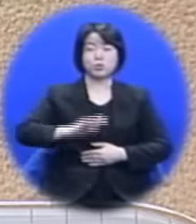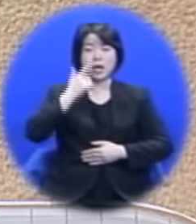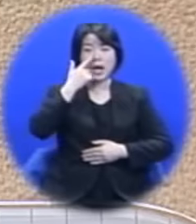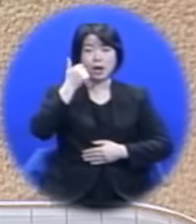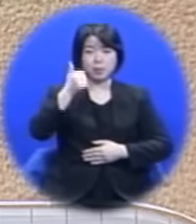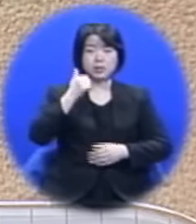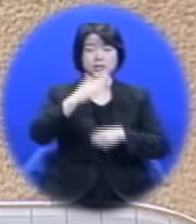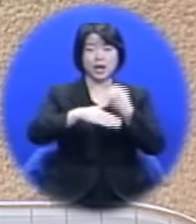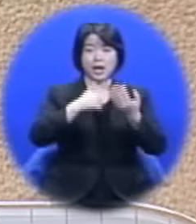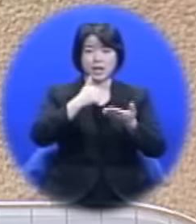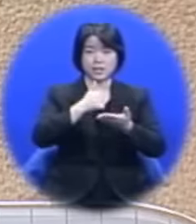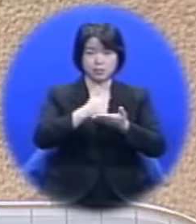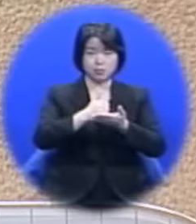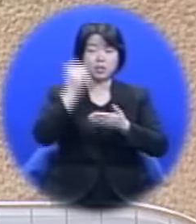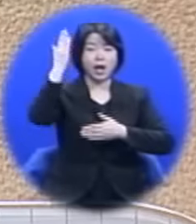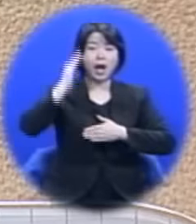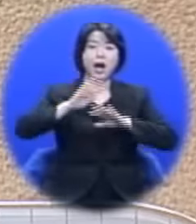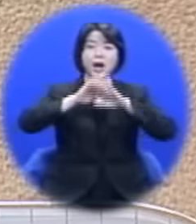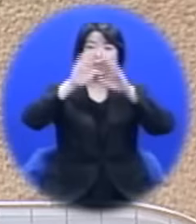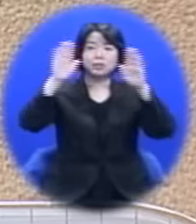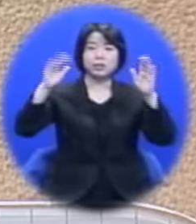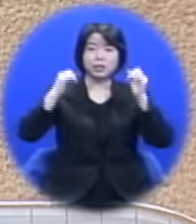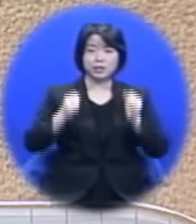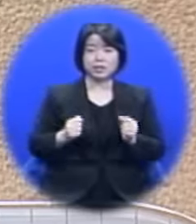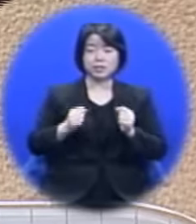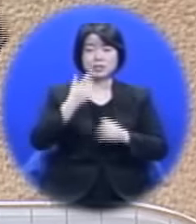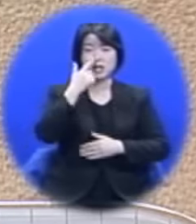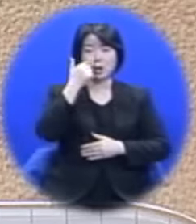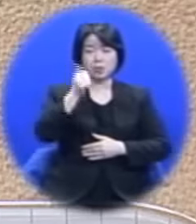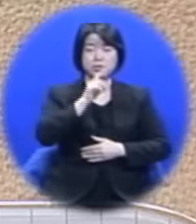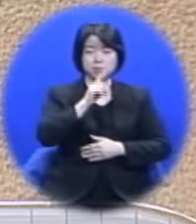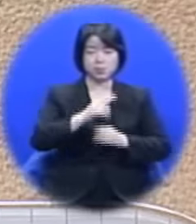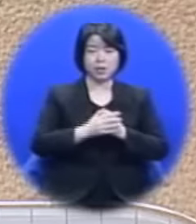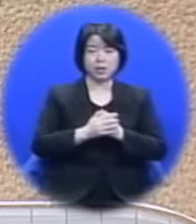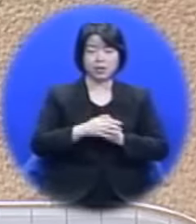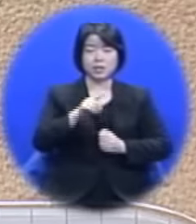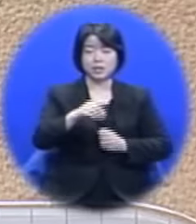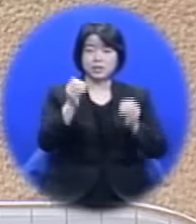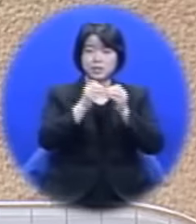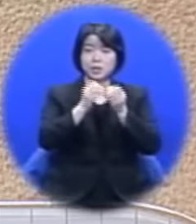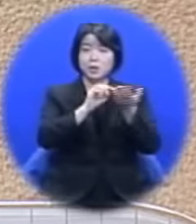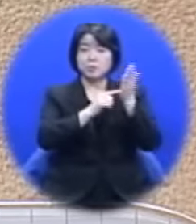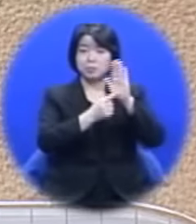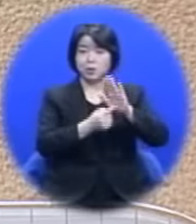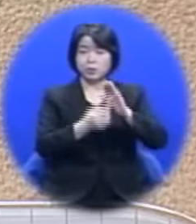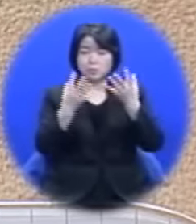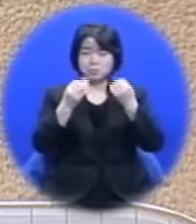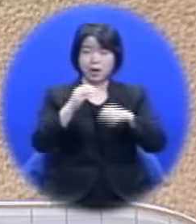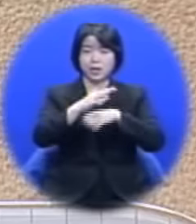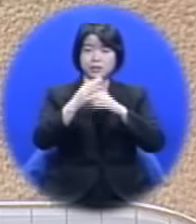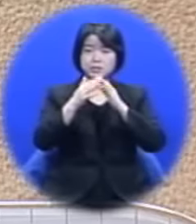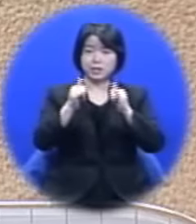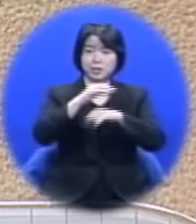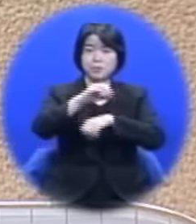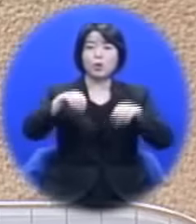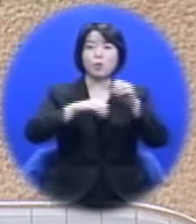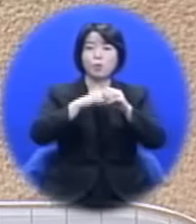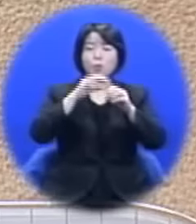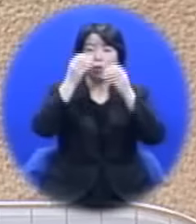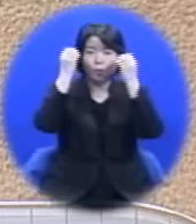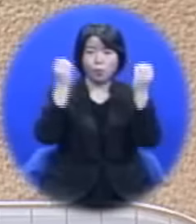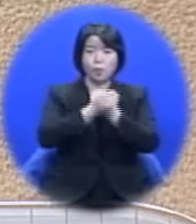하나님은 하늘에 계신 아버지라 그러셨어이 표현은 많은 분들에게 오해를 가져오기도 해요